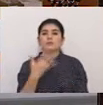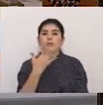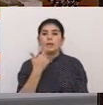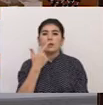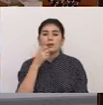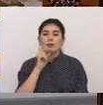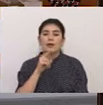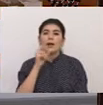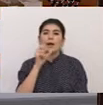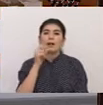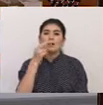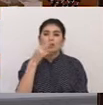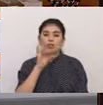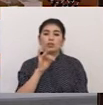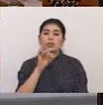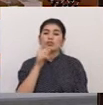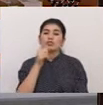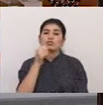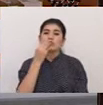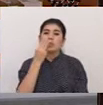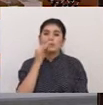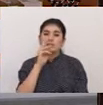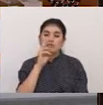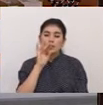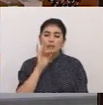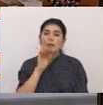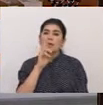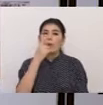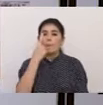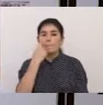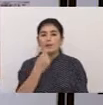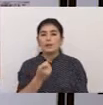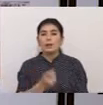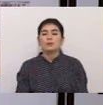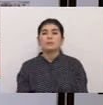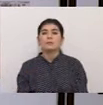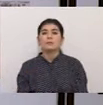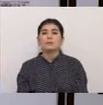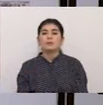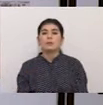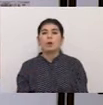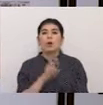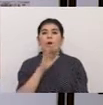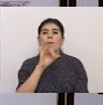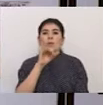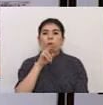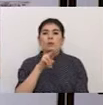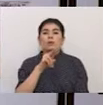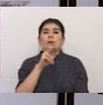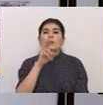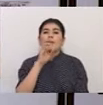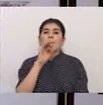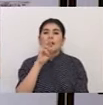esa adi shakli, zamon shakli kesimlik belgisini bildiradi. Bo'l so'zi esa